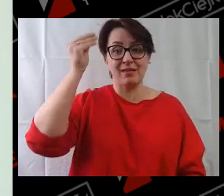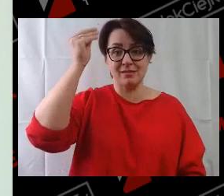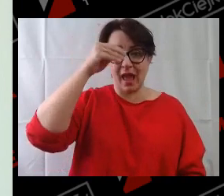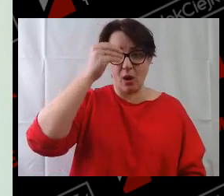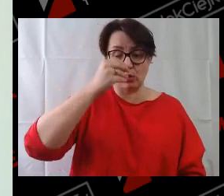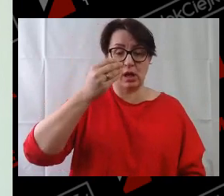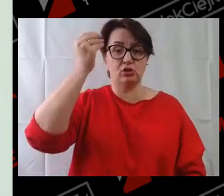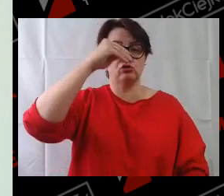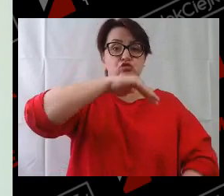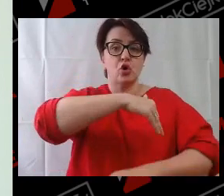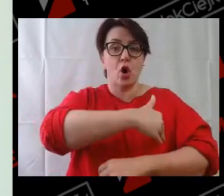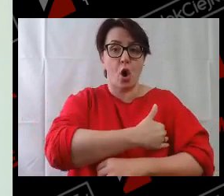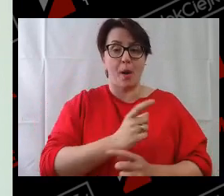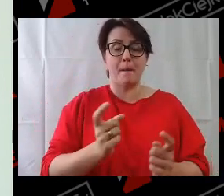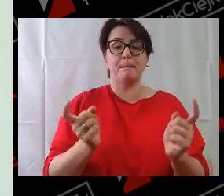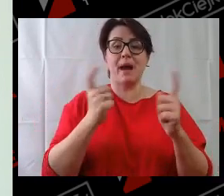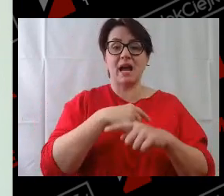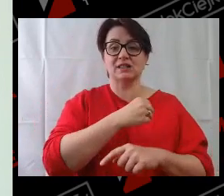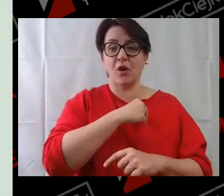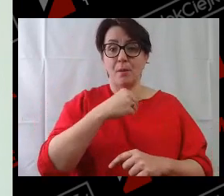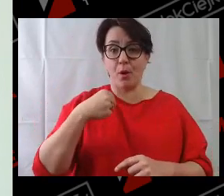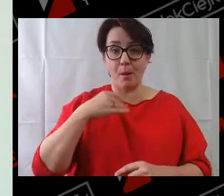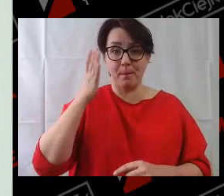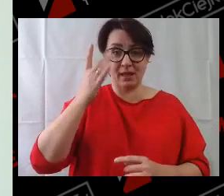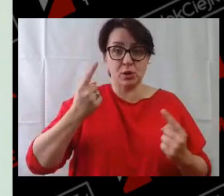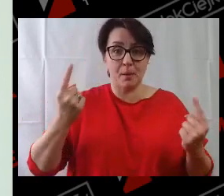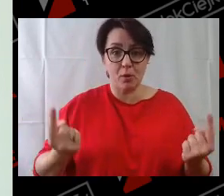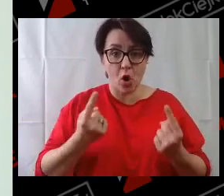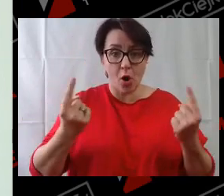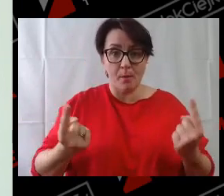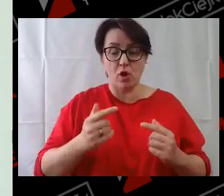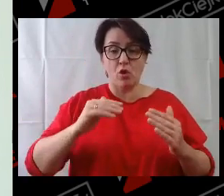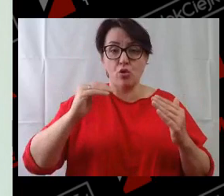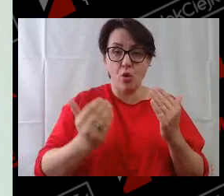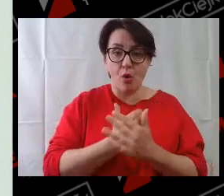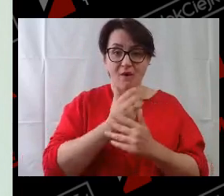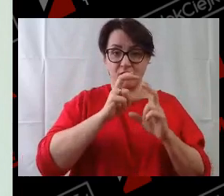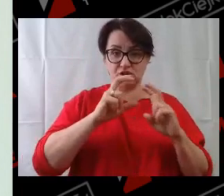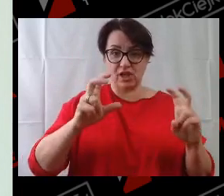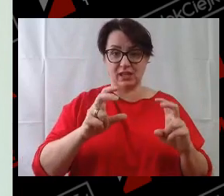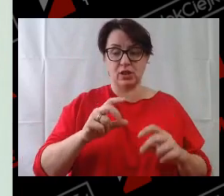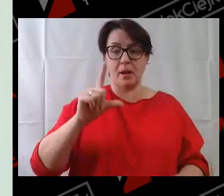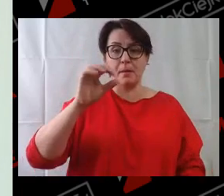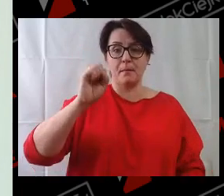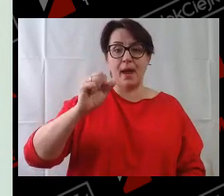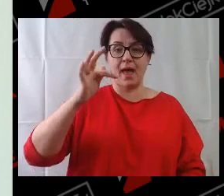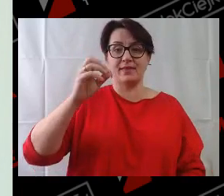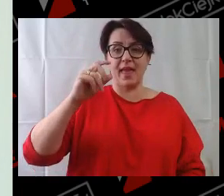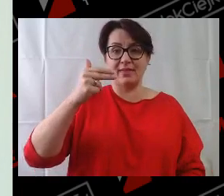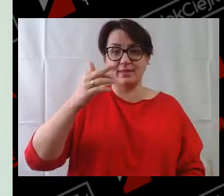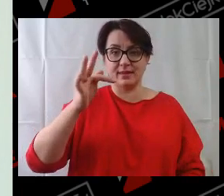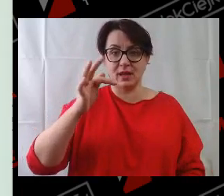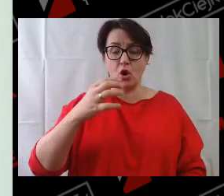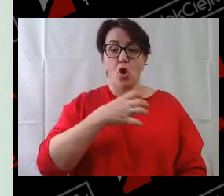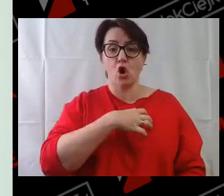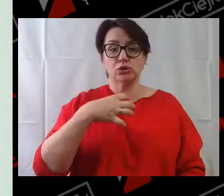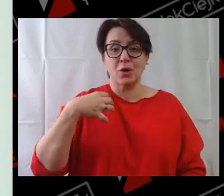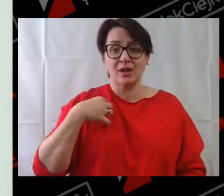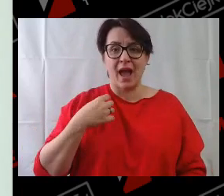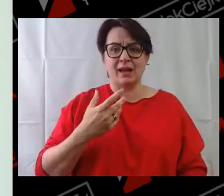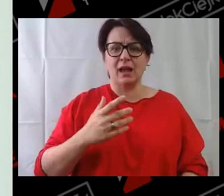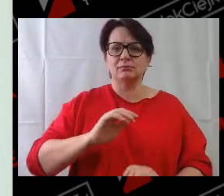polskie państwo będzie promował o nowoczesność patenty gospodarkę opartą na wiedzy